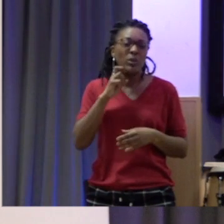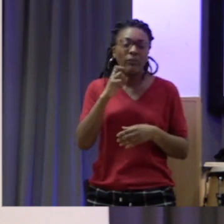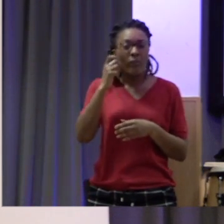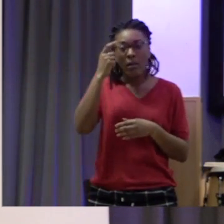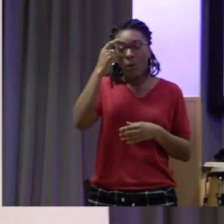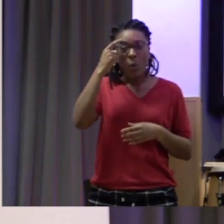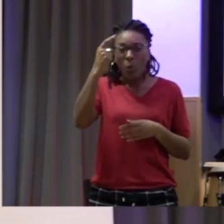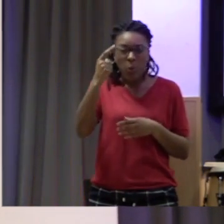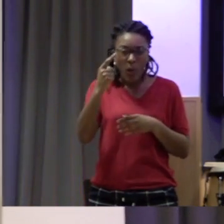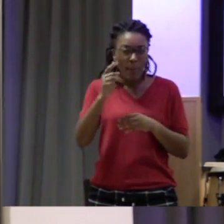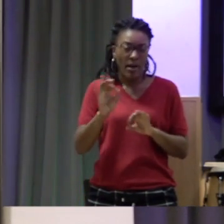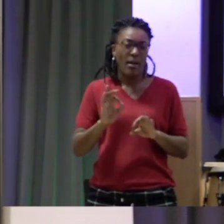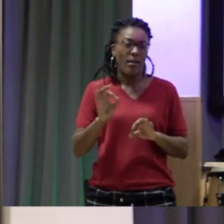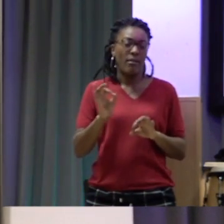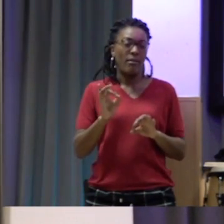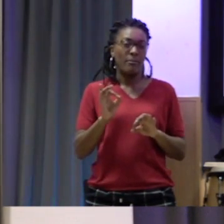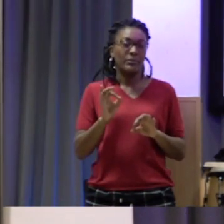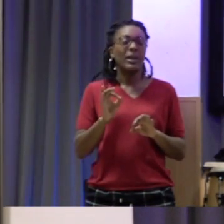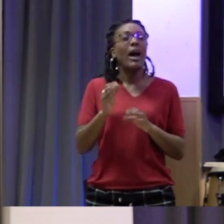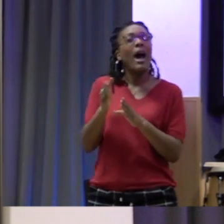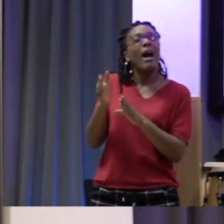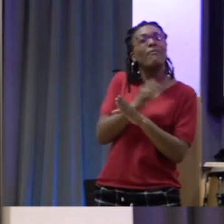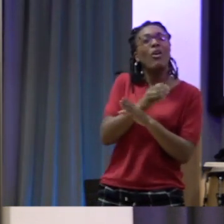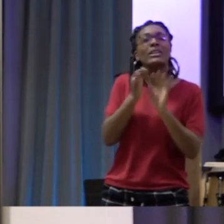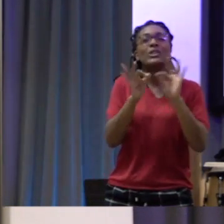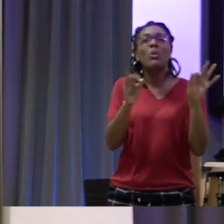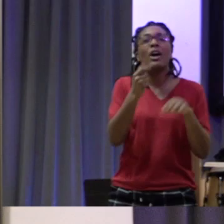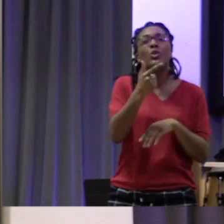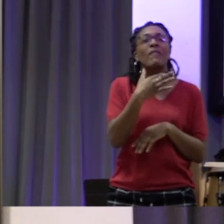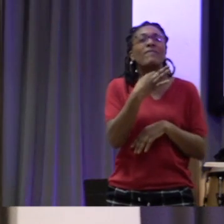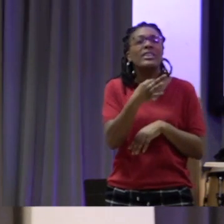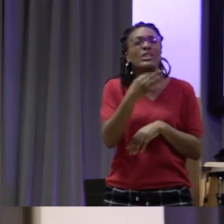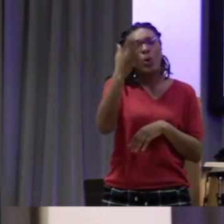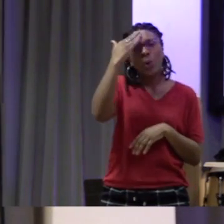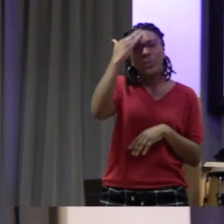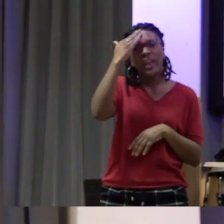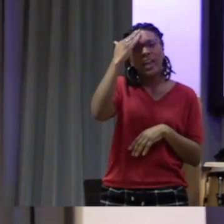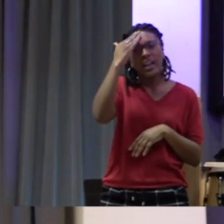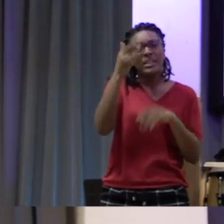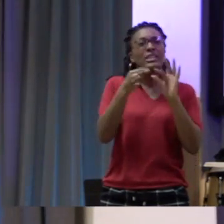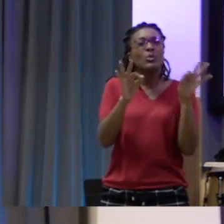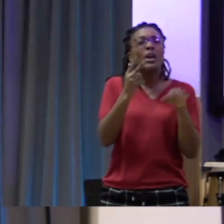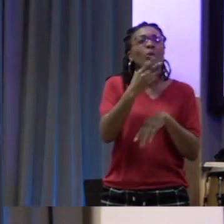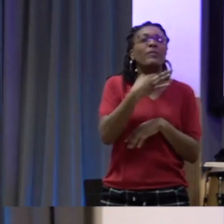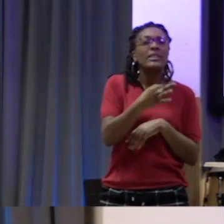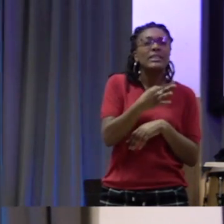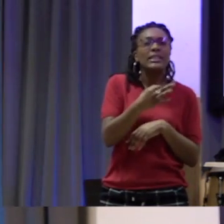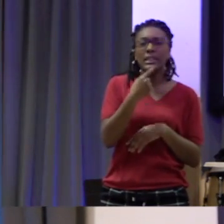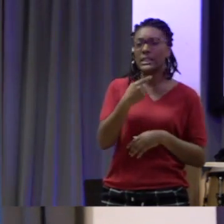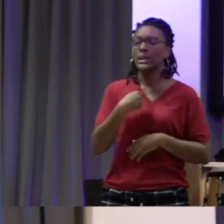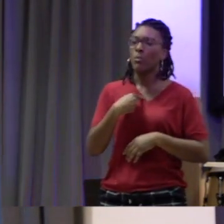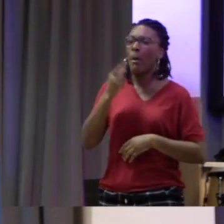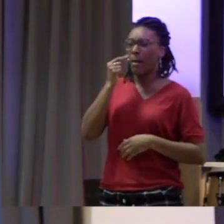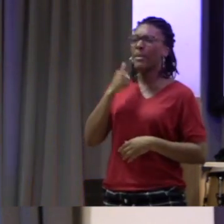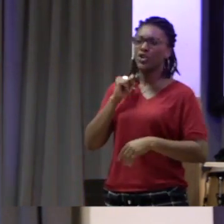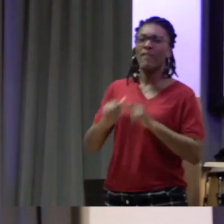Elle fait suite à la parabole des 2 fils. Je pense que vous le savez. Les 2 fils, il y a un qui a dit « je vais le faire » et